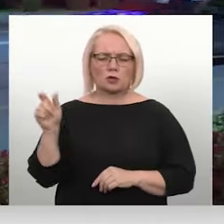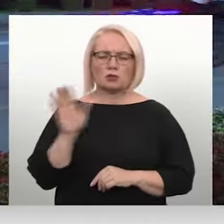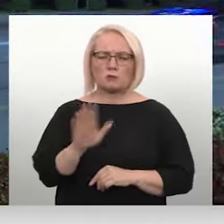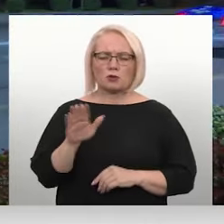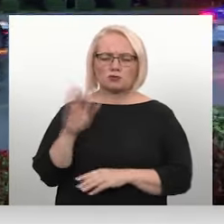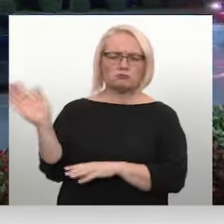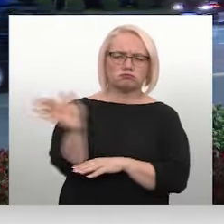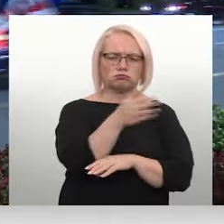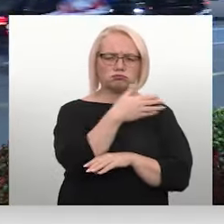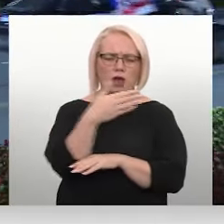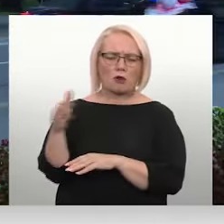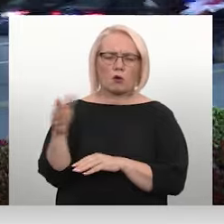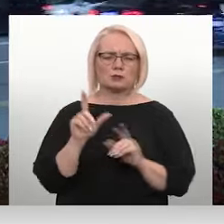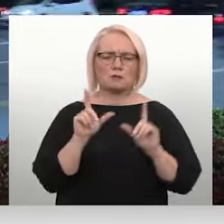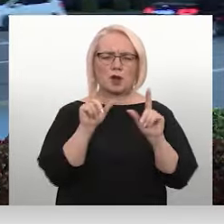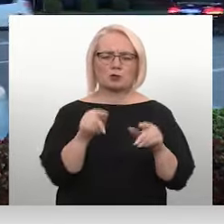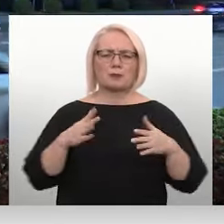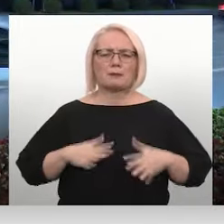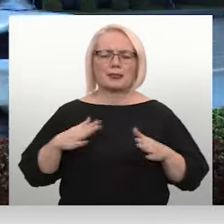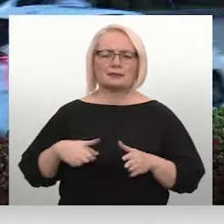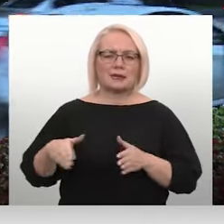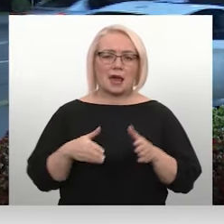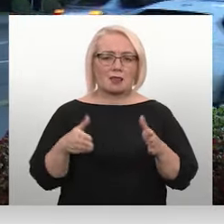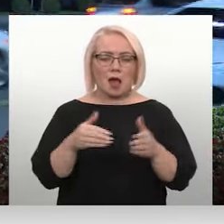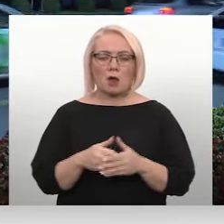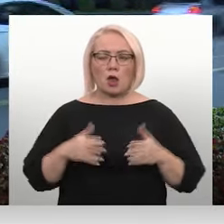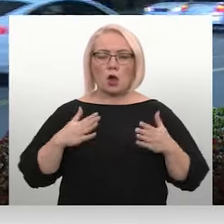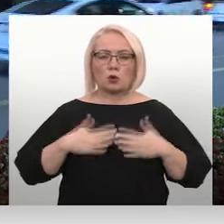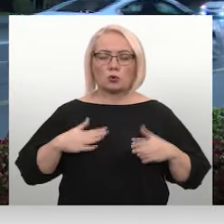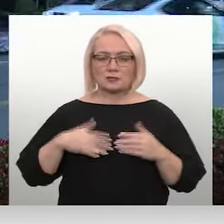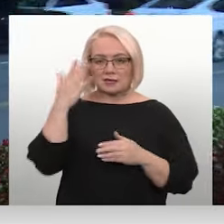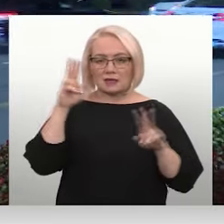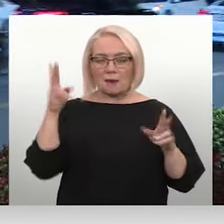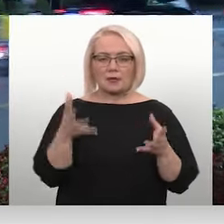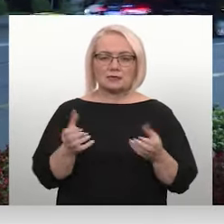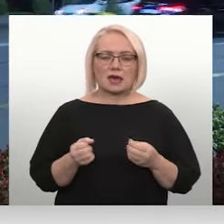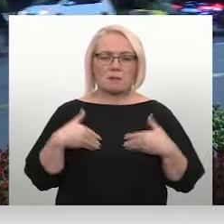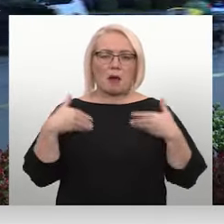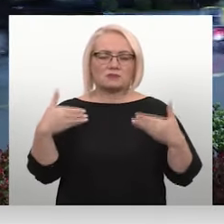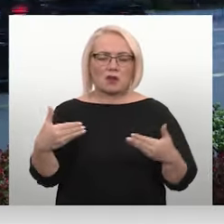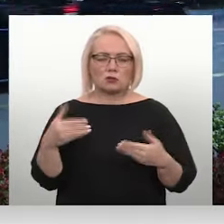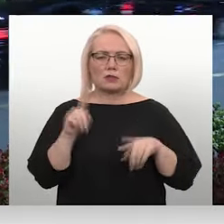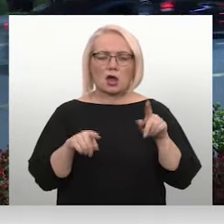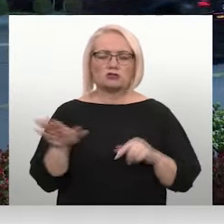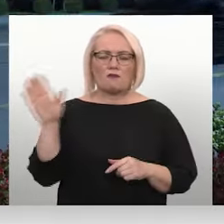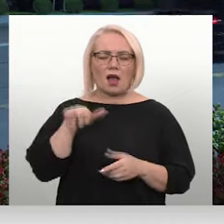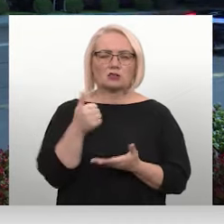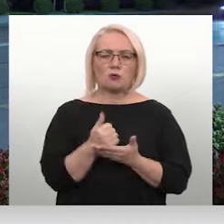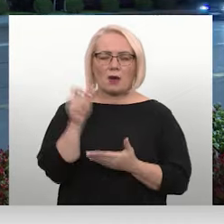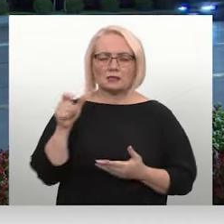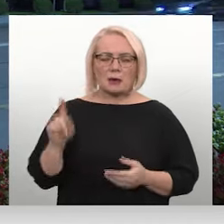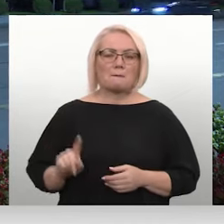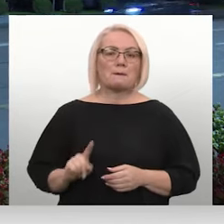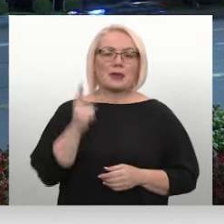partijas karogus devās braucienos pa Tbilisi ielām. Gruzijas sapnis saņem arī apsveikumus no atsevišķu valstu pārstāvjiem. Pirmais jau uzreiz